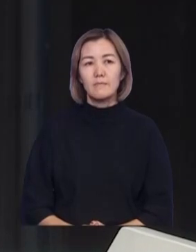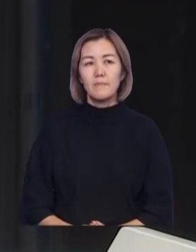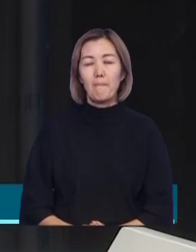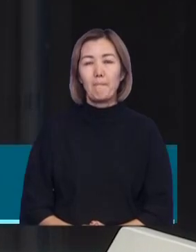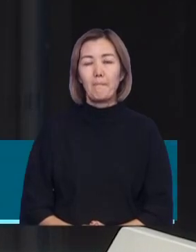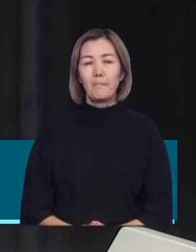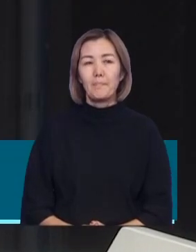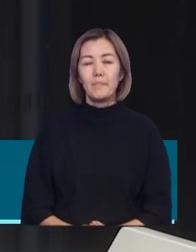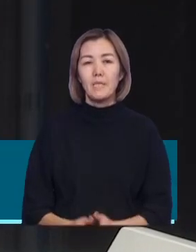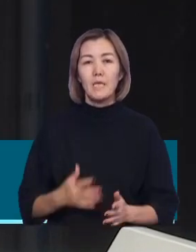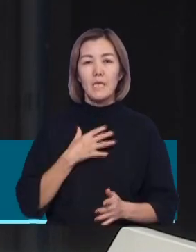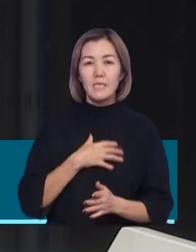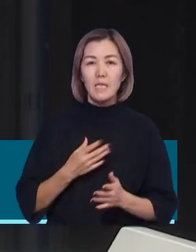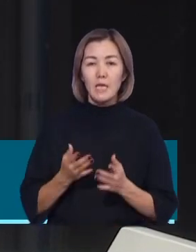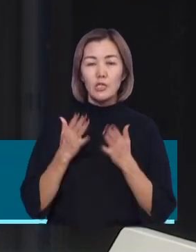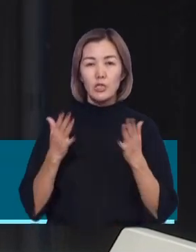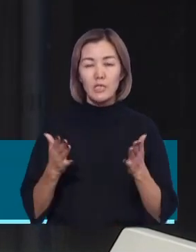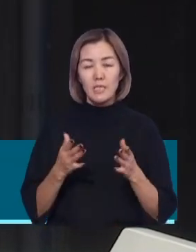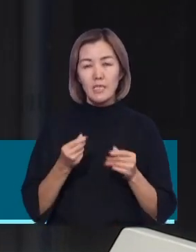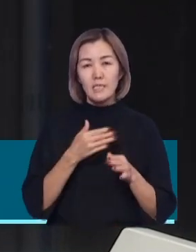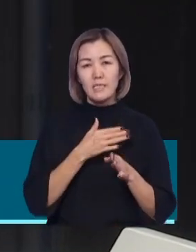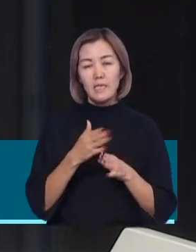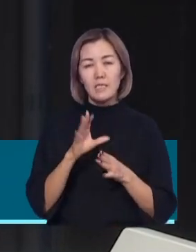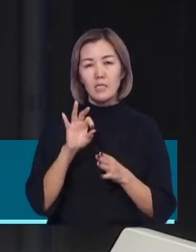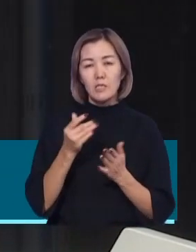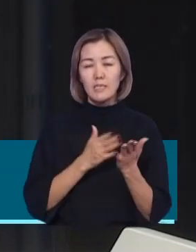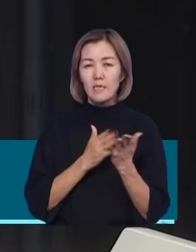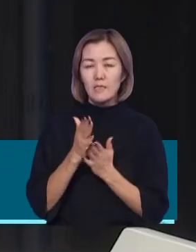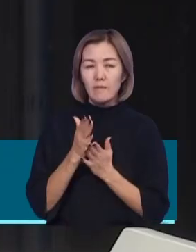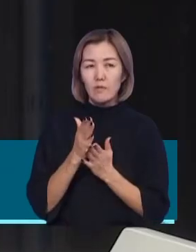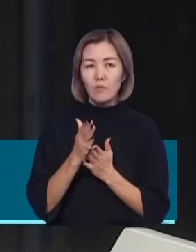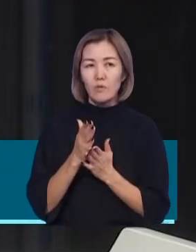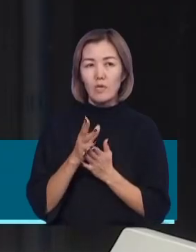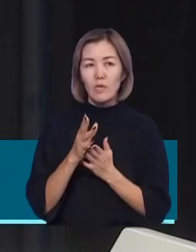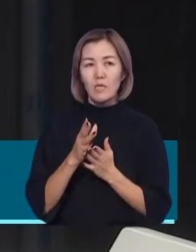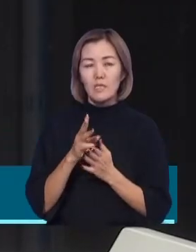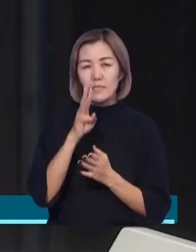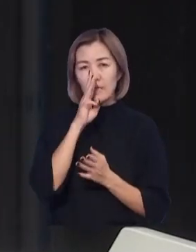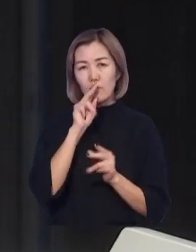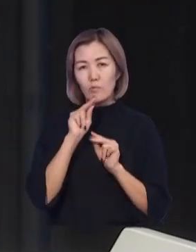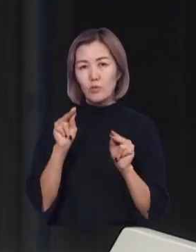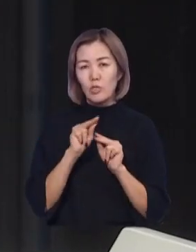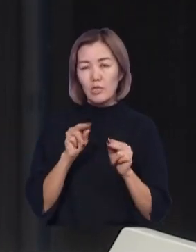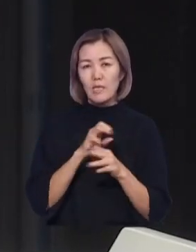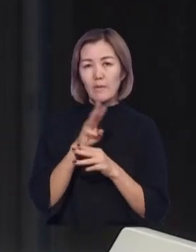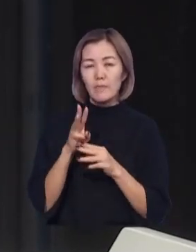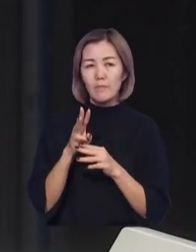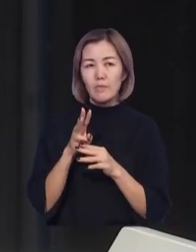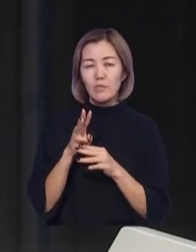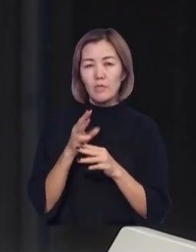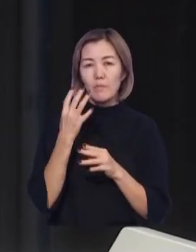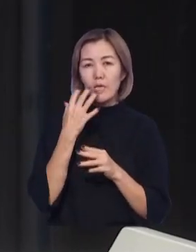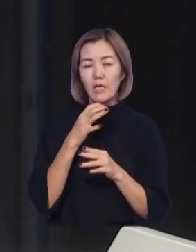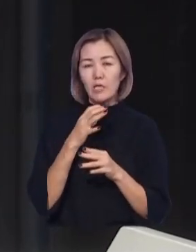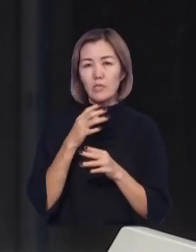образования значительные средства направляются в социальную сферу в том числе на заработную плату учителей обеспечение горячим